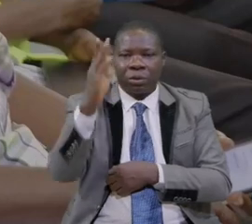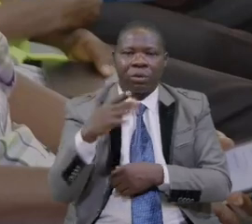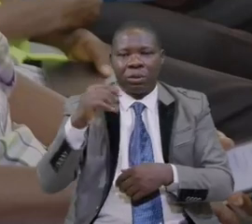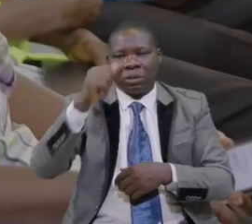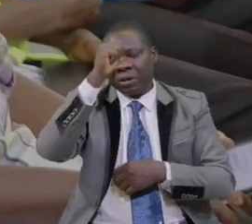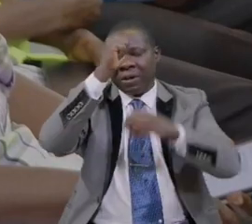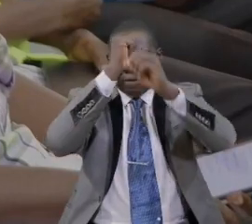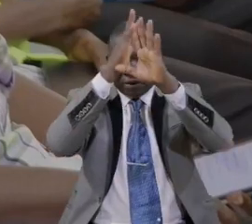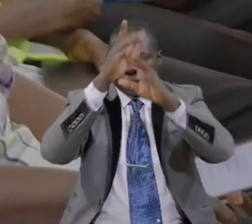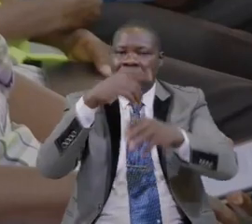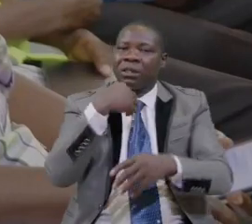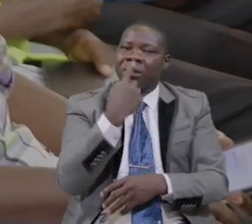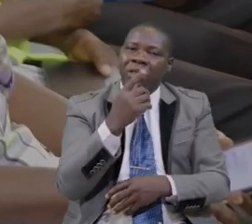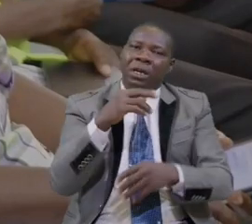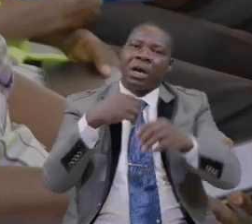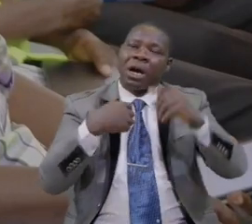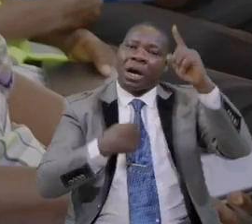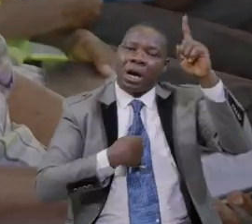Dieu dit, je suis avec vous.